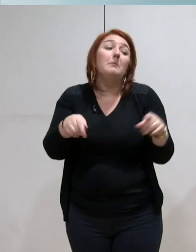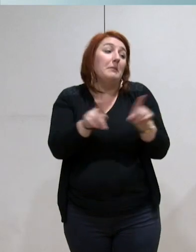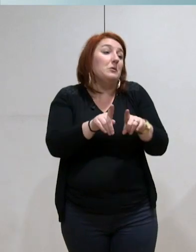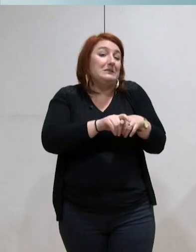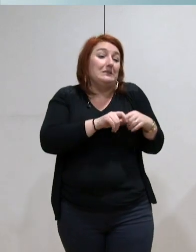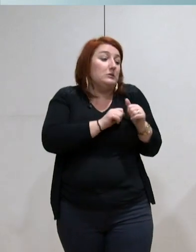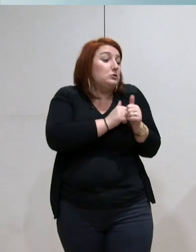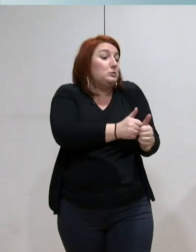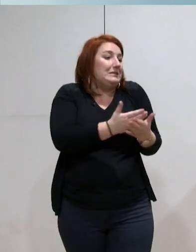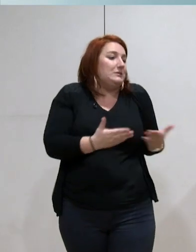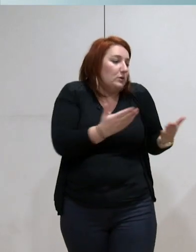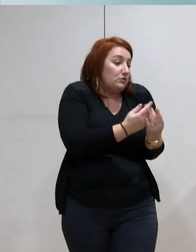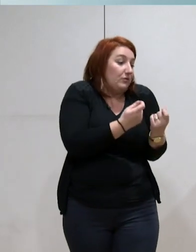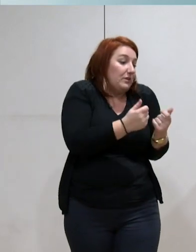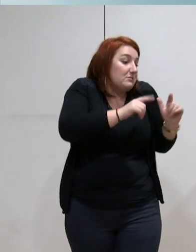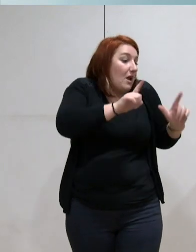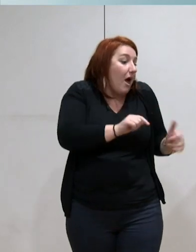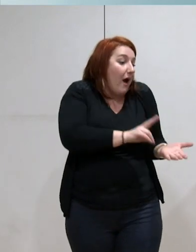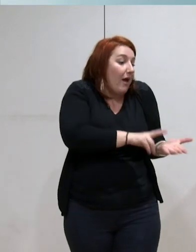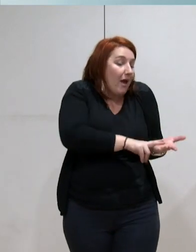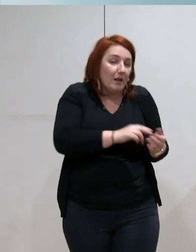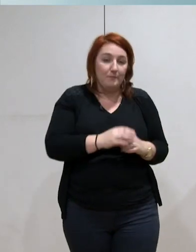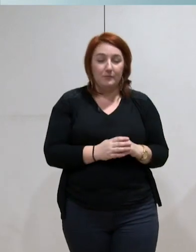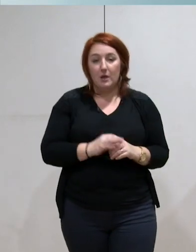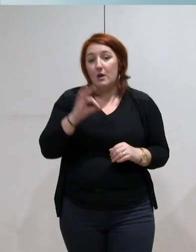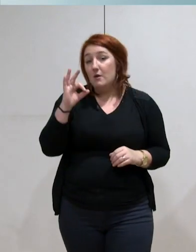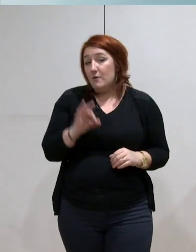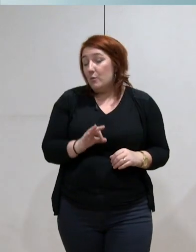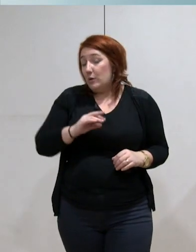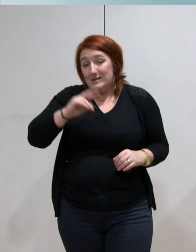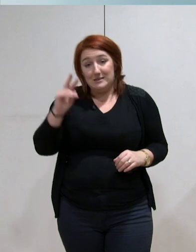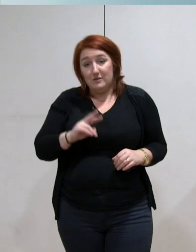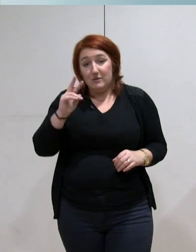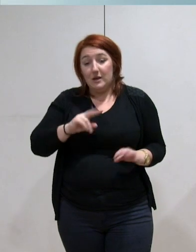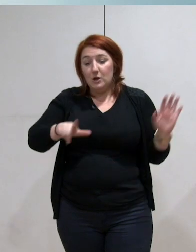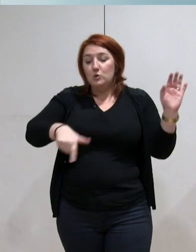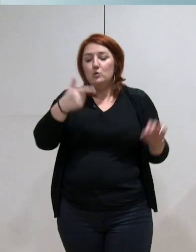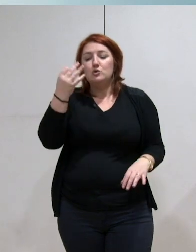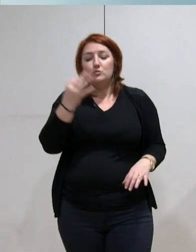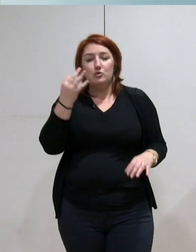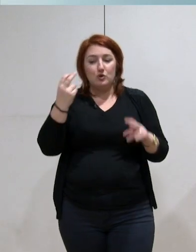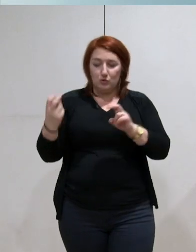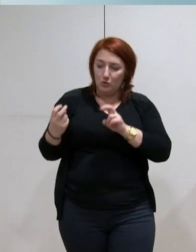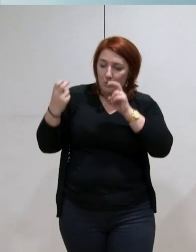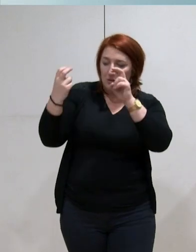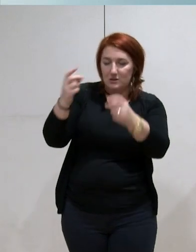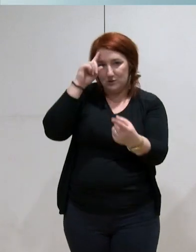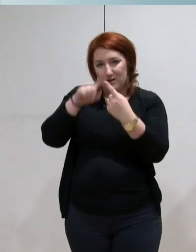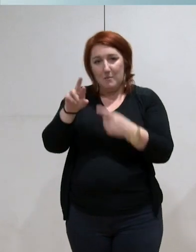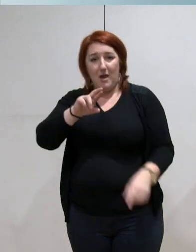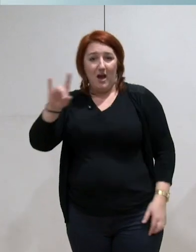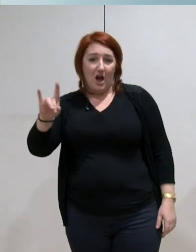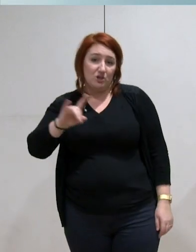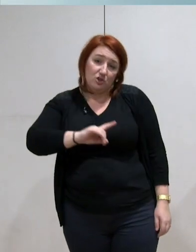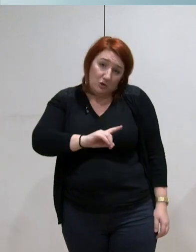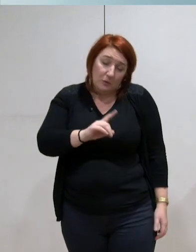disposons oui nous n'avons pas fait effectivement 12 % d'augmentation sur le budget des ressources humaines contrairement